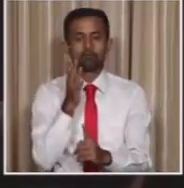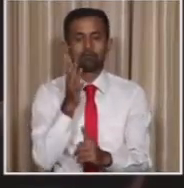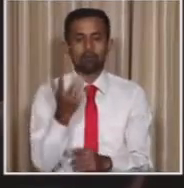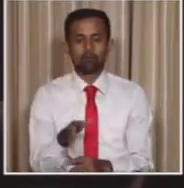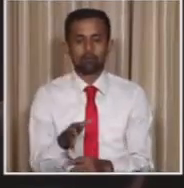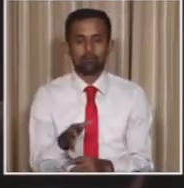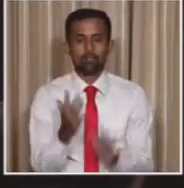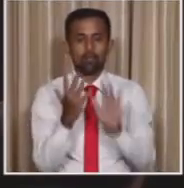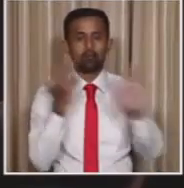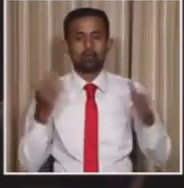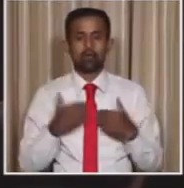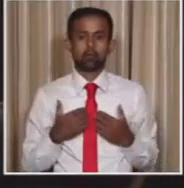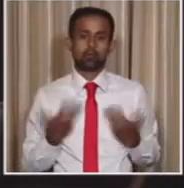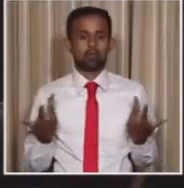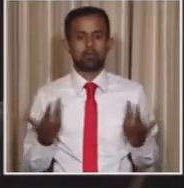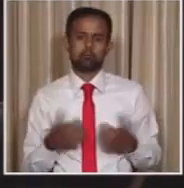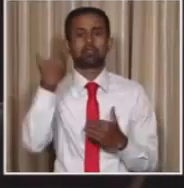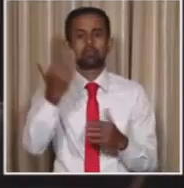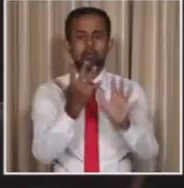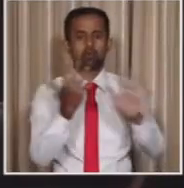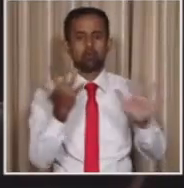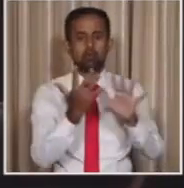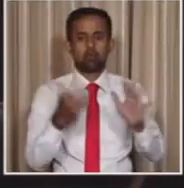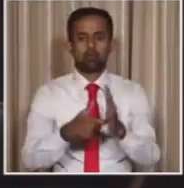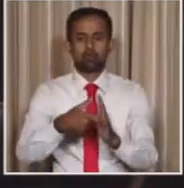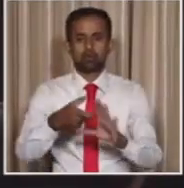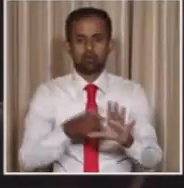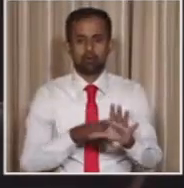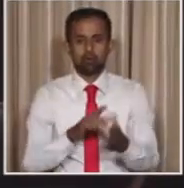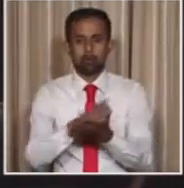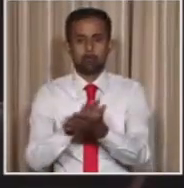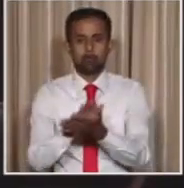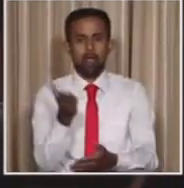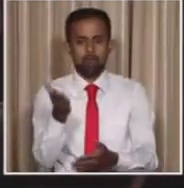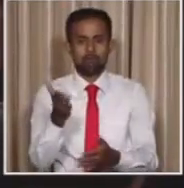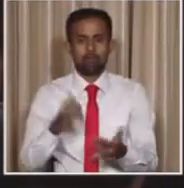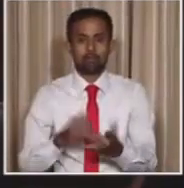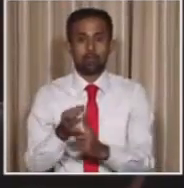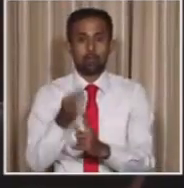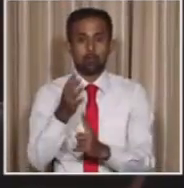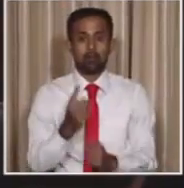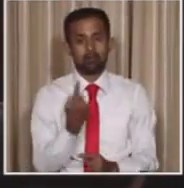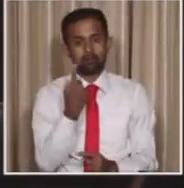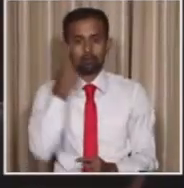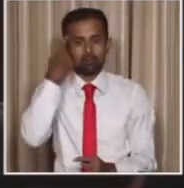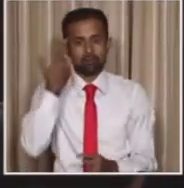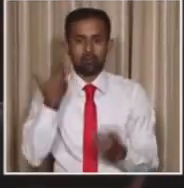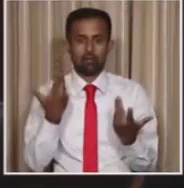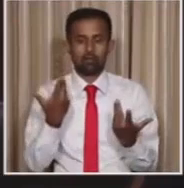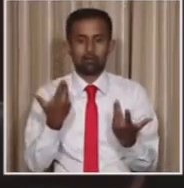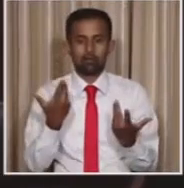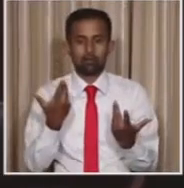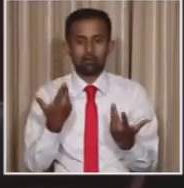හැබැයි එතකොට පෝලිමේ අපි නැති වෙයි. කමක් නෑ. එයා පැත්තෙන් සූදානම් වෙලා සැදී පැදී ඉන්නවා. සජිත් මහත්තයා විතරක් වෙයි දන්නේ අන්තිමේදී. එහෙම